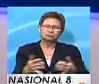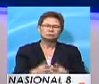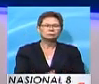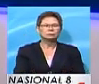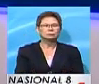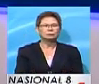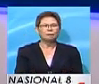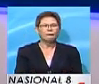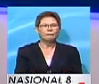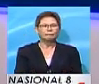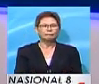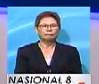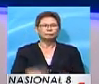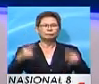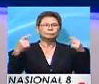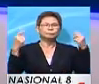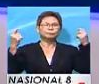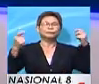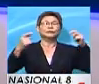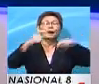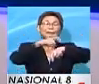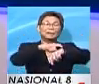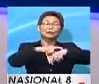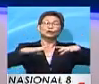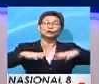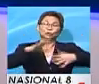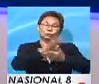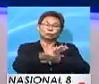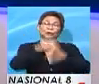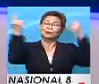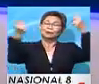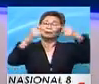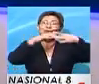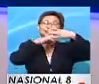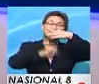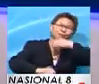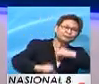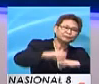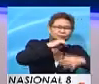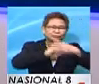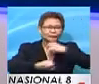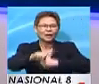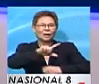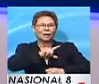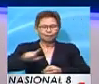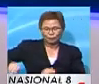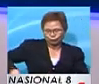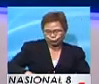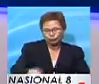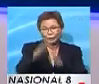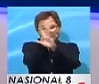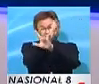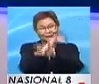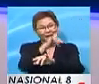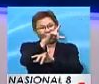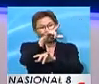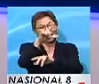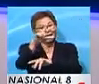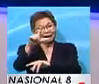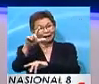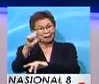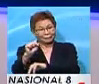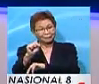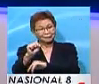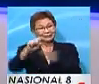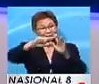mungkin Sempena musim cuti sekolah dan sambutan Krismas ini lembaga sungai-sungai Sarawak lss menggandakan